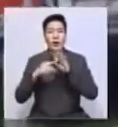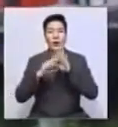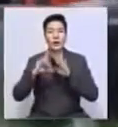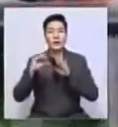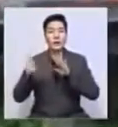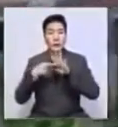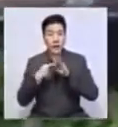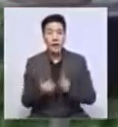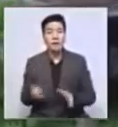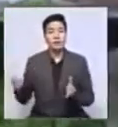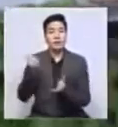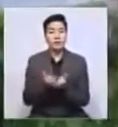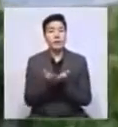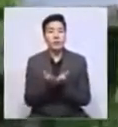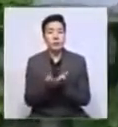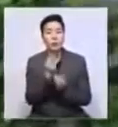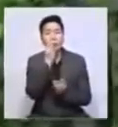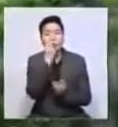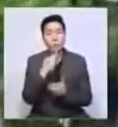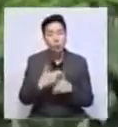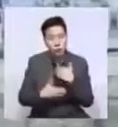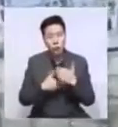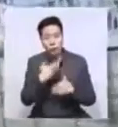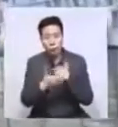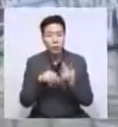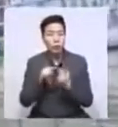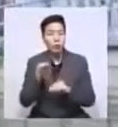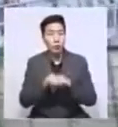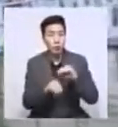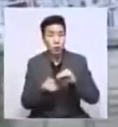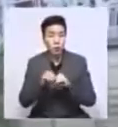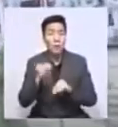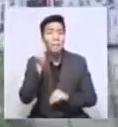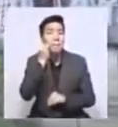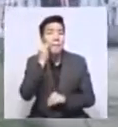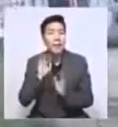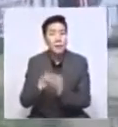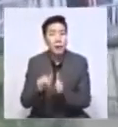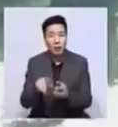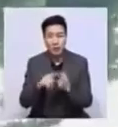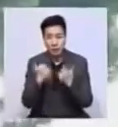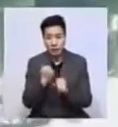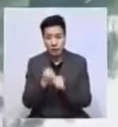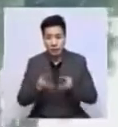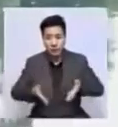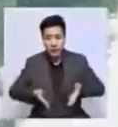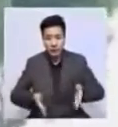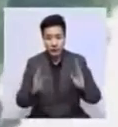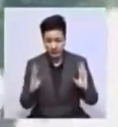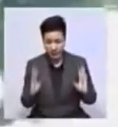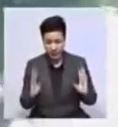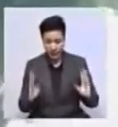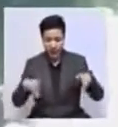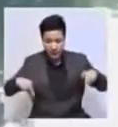ภิเษกนะครับได้ลงเรือเพื่อที่จะเยี่ยมชมและดูความก้าวหน้าโครงการบ้านมั่นคงคลองลาดพร้าวตามแนวการก่อสร้างเขื่อนนะครับตั้